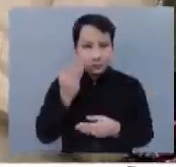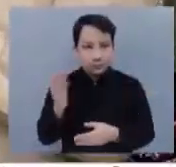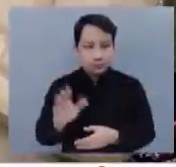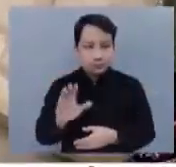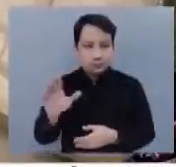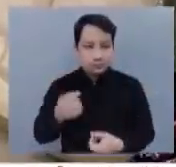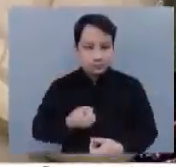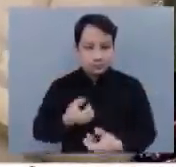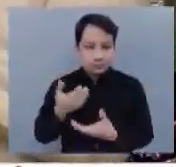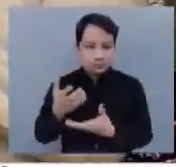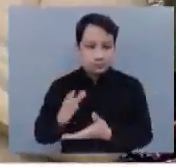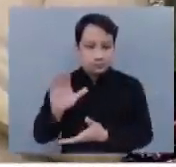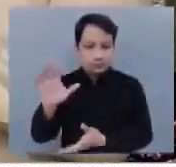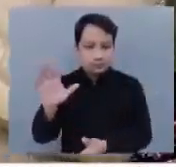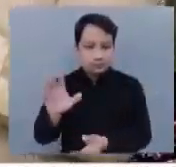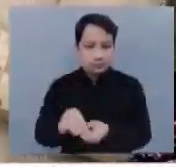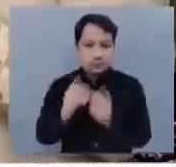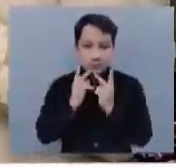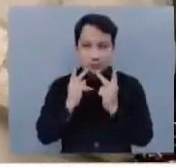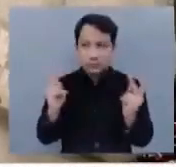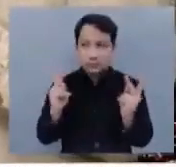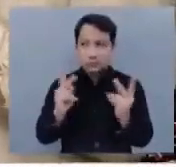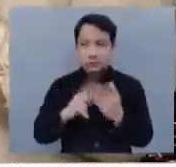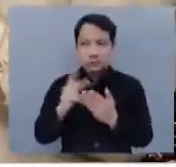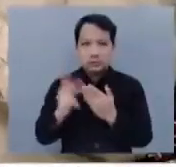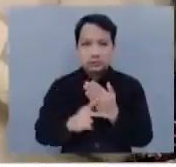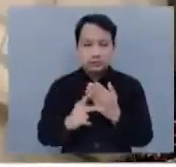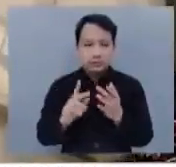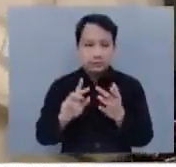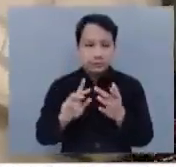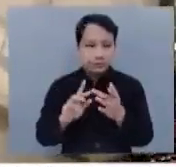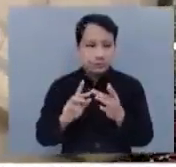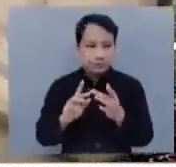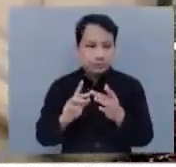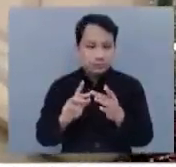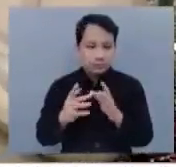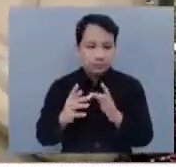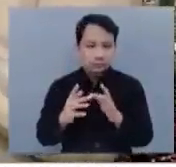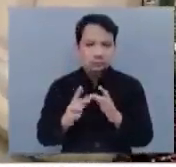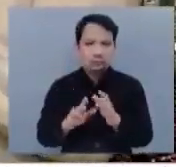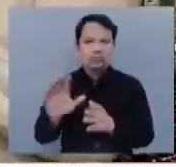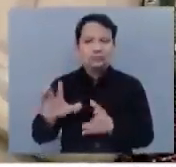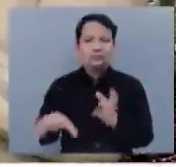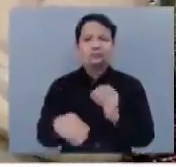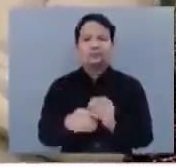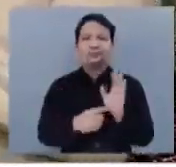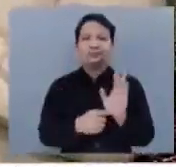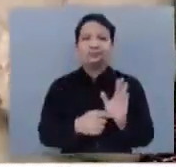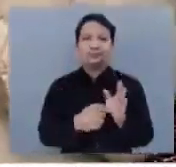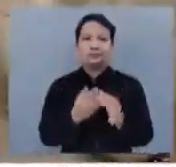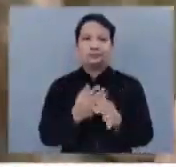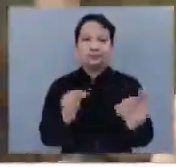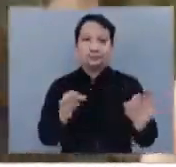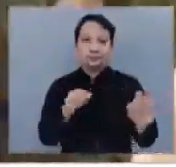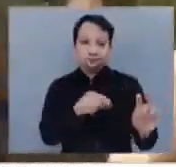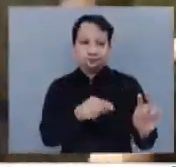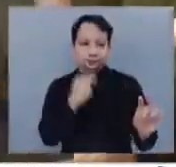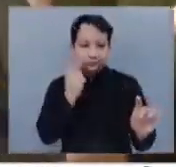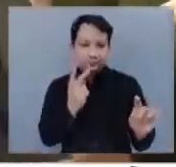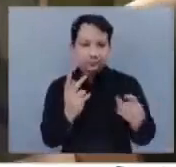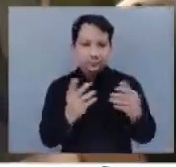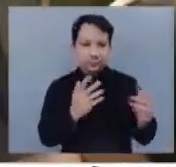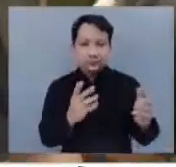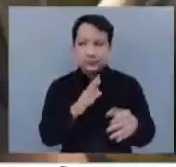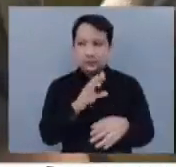kanilang mga public programs po online, libreng webinars po, at syempre po libreng virtual tours, no, na maaari nyo pong